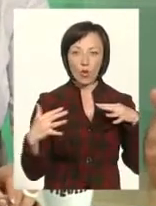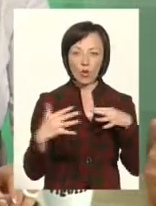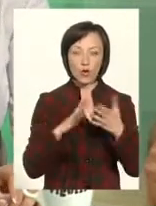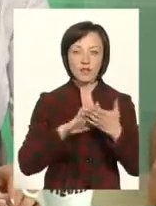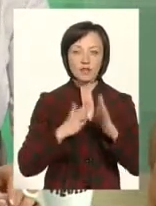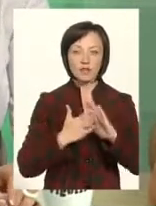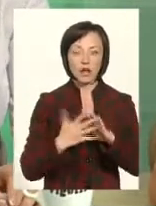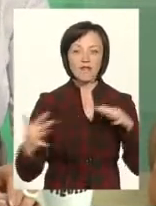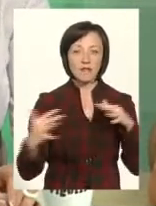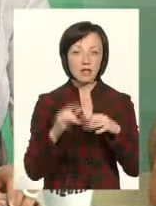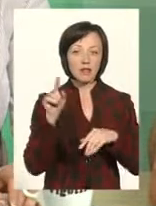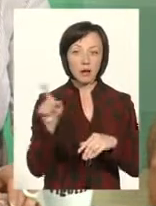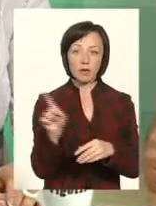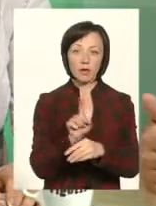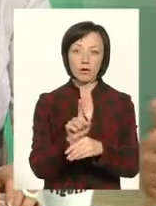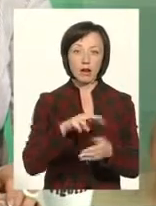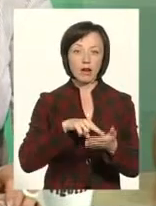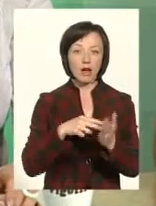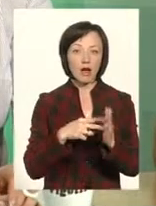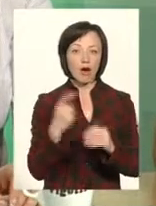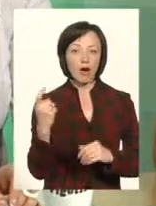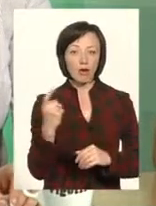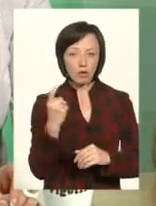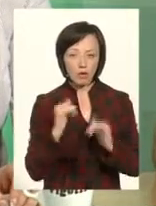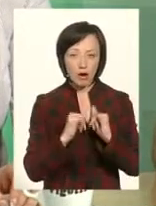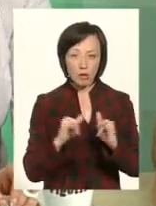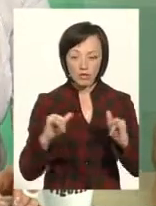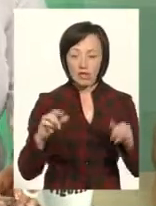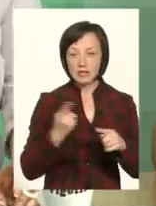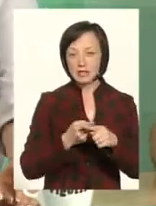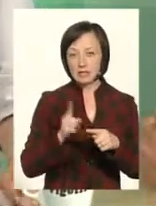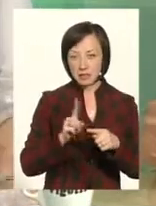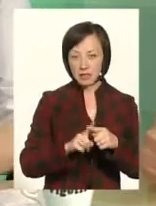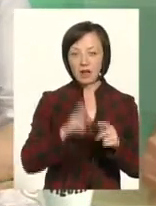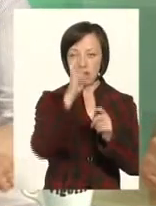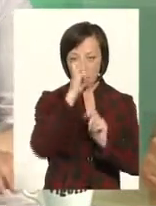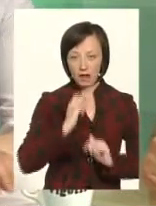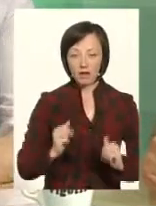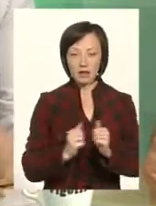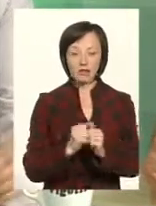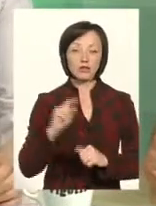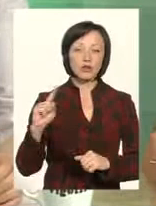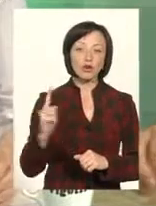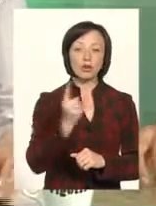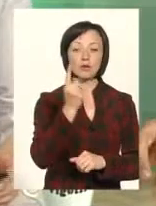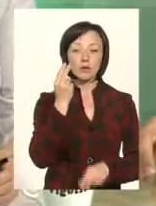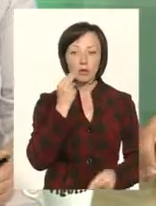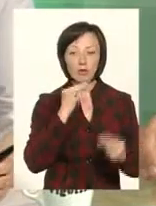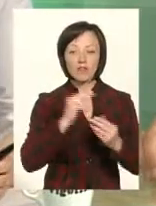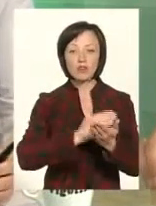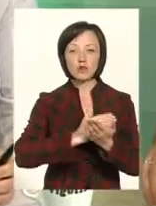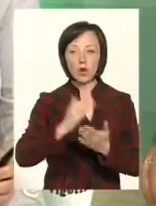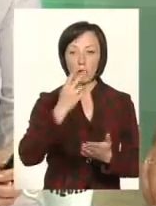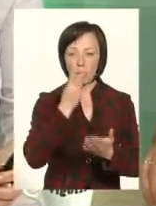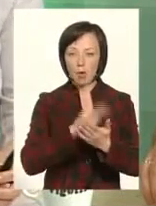в стані війни, але там нормально розвивається економіка, і це країна з одними з